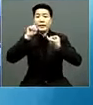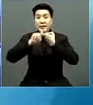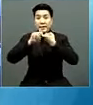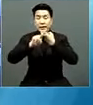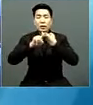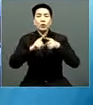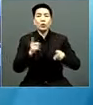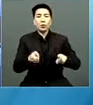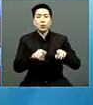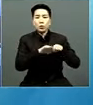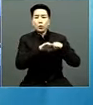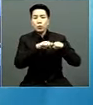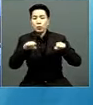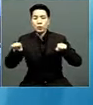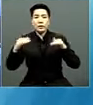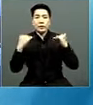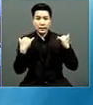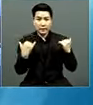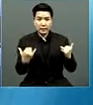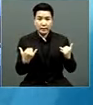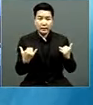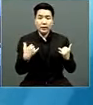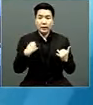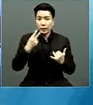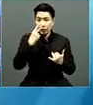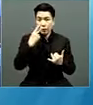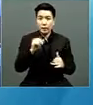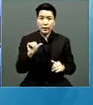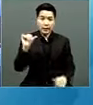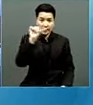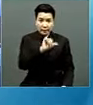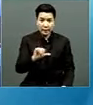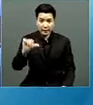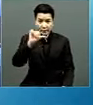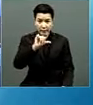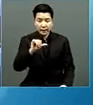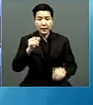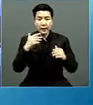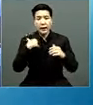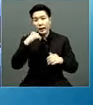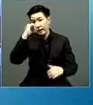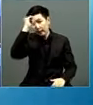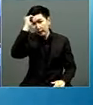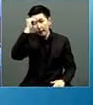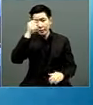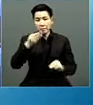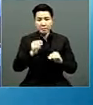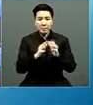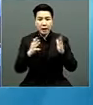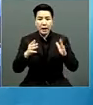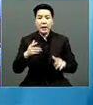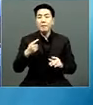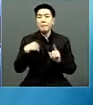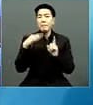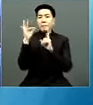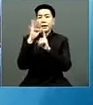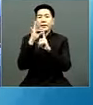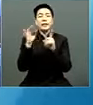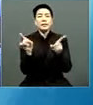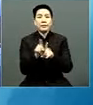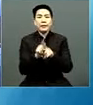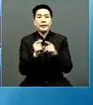ก็ยังทรงตัวอยู่มาดูทางประเทศทางเอเชียนะครับอินเดียนะครับแนวโน้มยังสูงปากีสถานเช่นเดียวกันนะครับ